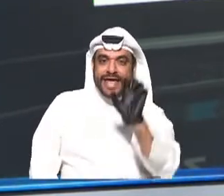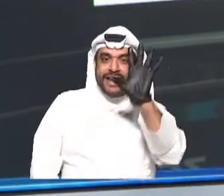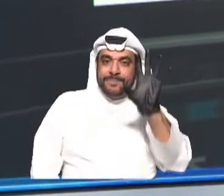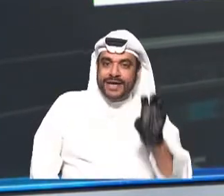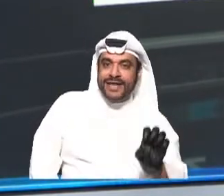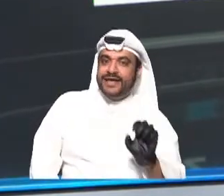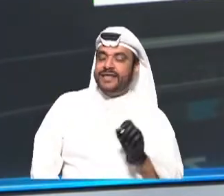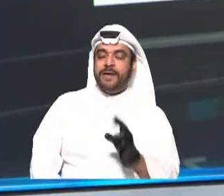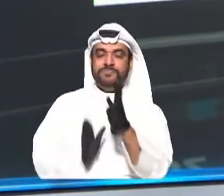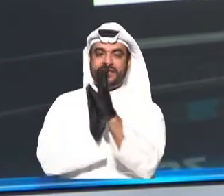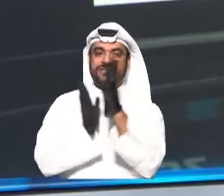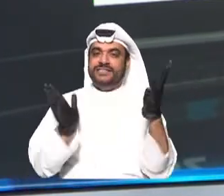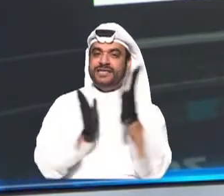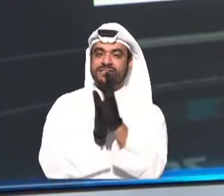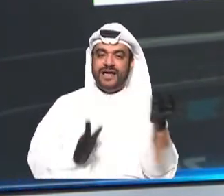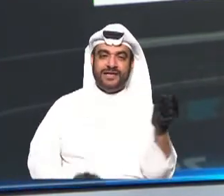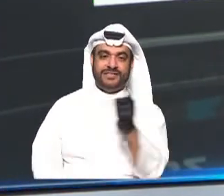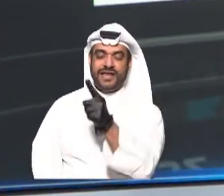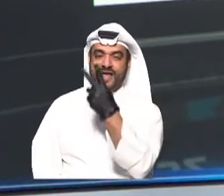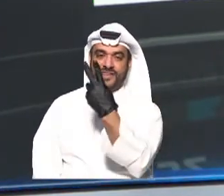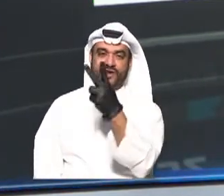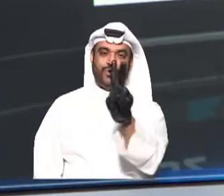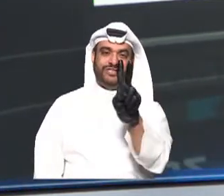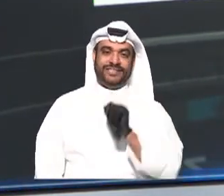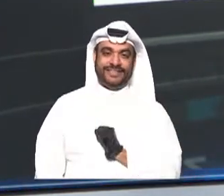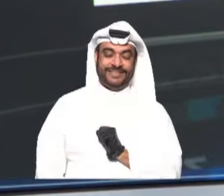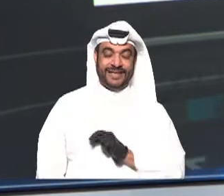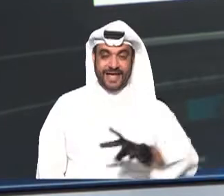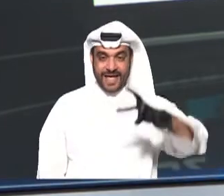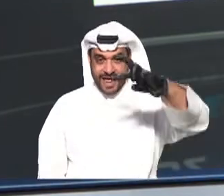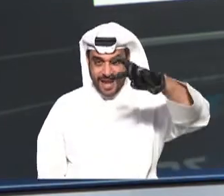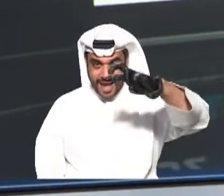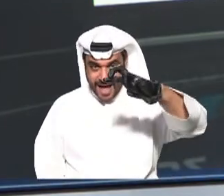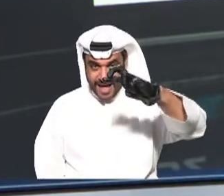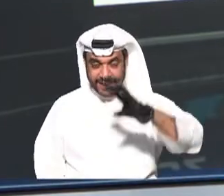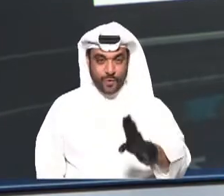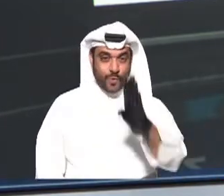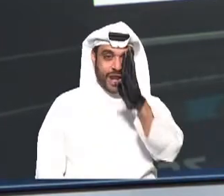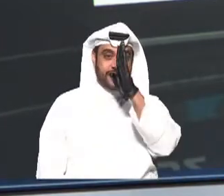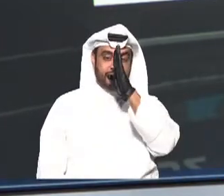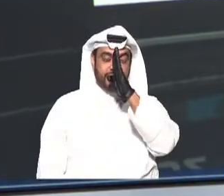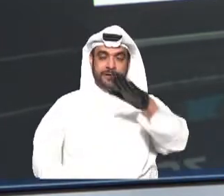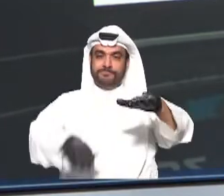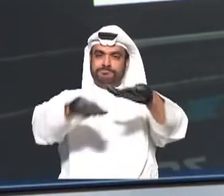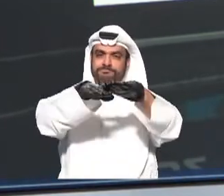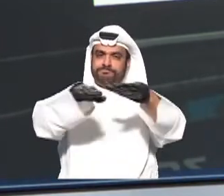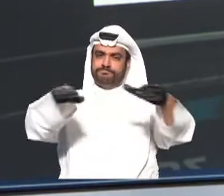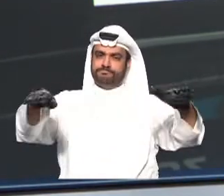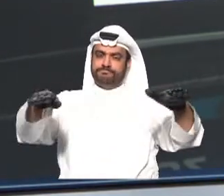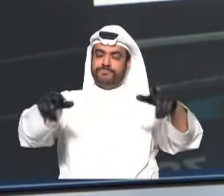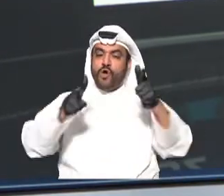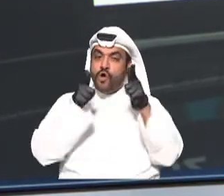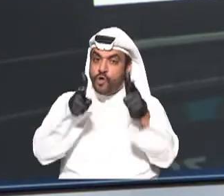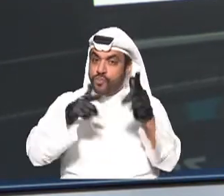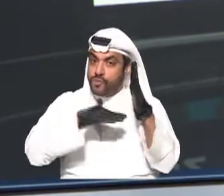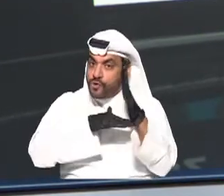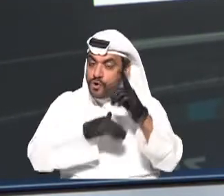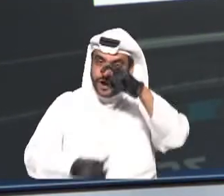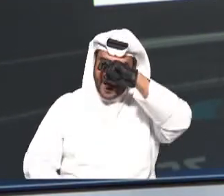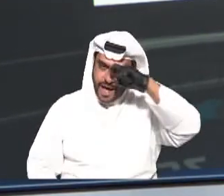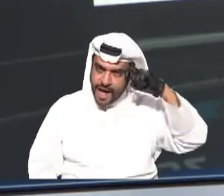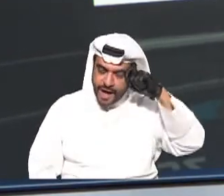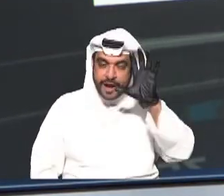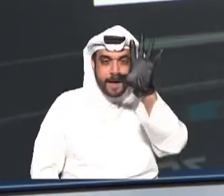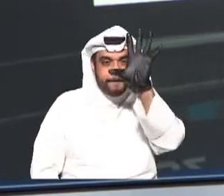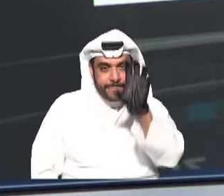ما بين 19 إلى 22 درجة مئوية. يومي الأحد والاثنين اعتدال في الطقس، أجواء حارة نسبيا نهارا ولكن راح تكون